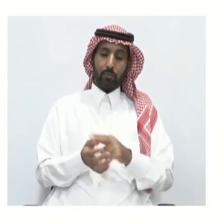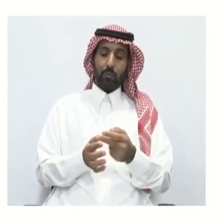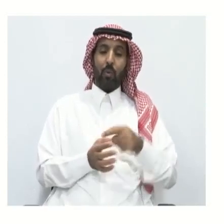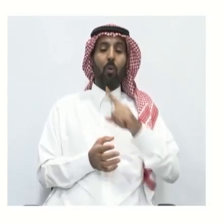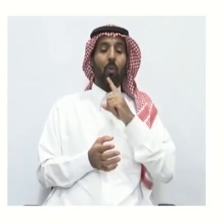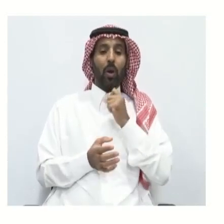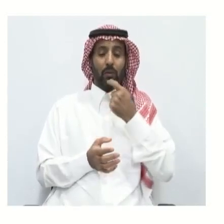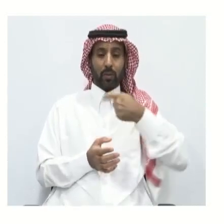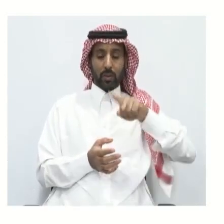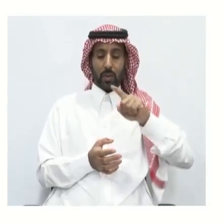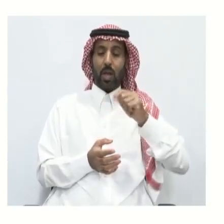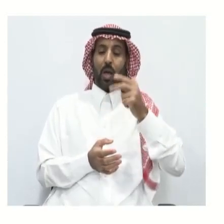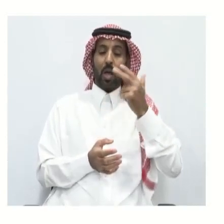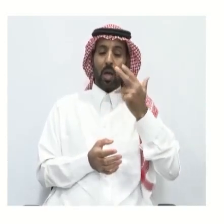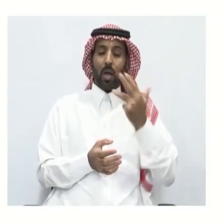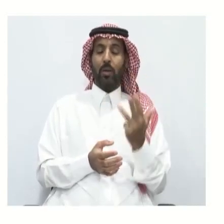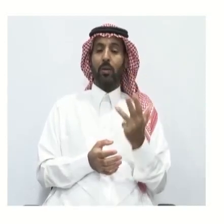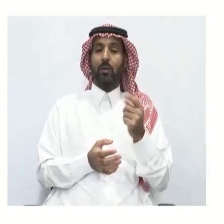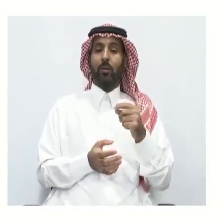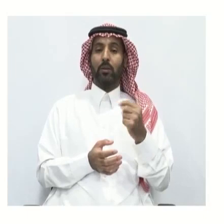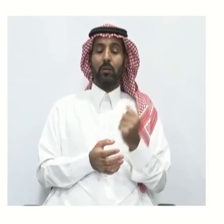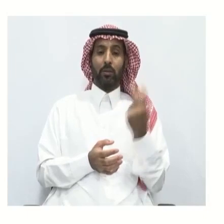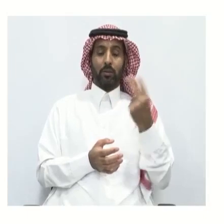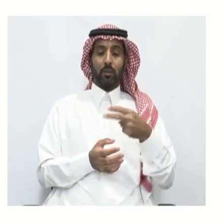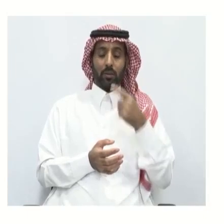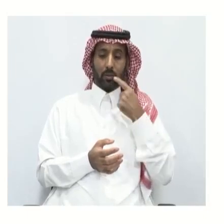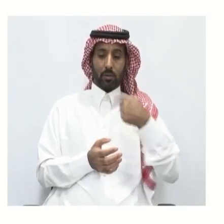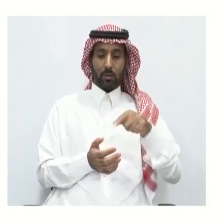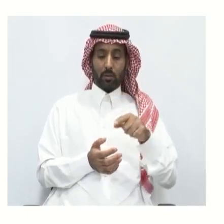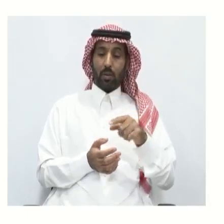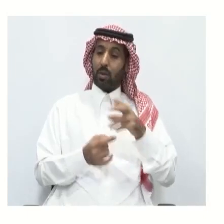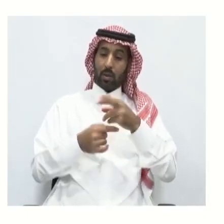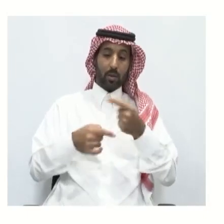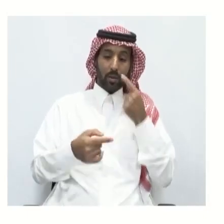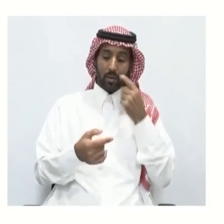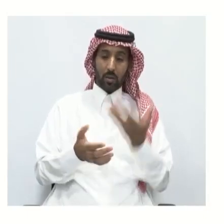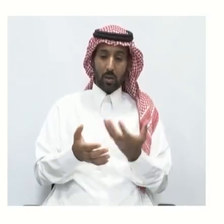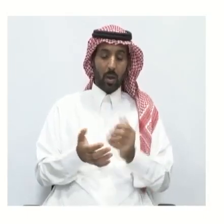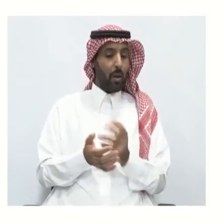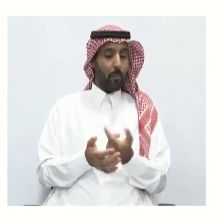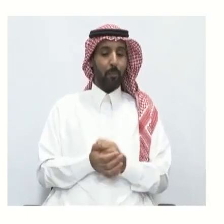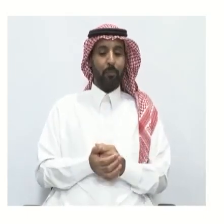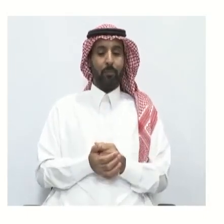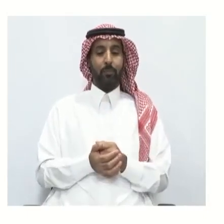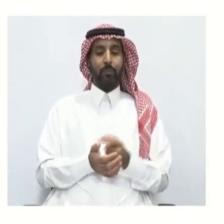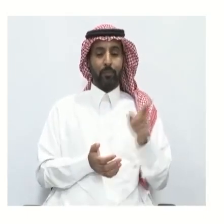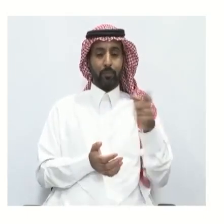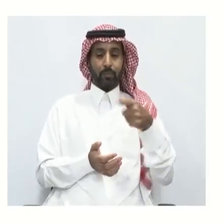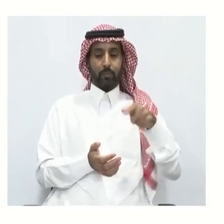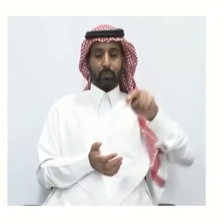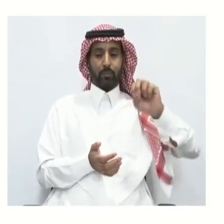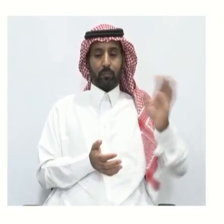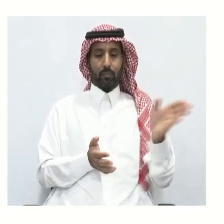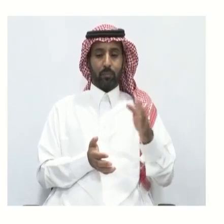1.9 واحد اثنين مول من يريد الزنك الخطوه الثانيه نحسب كتله يوجد الزنك من الجدول الدوري